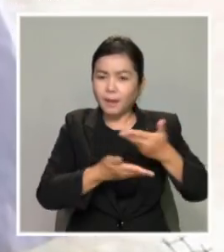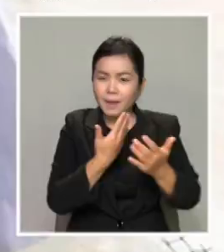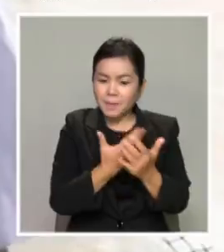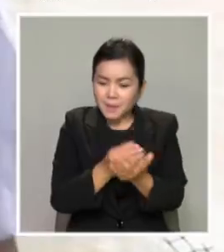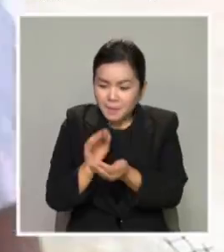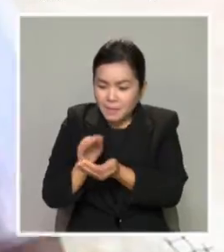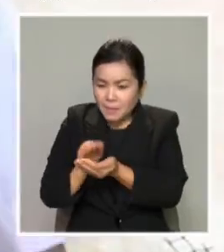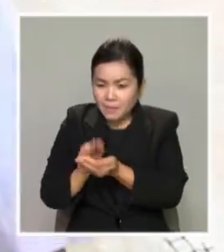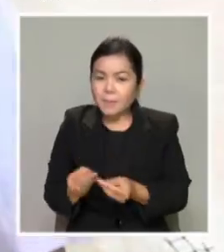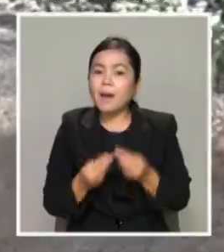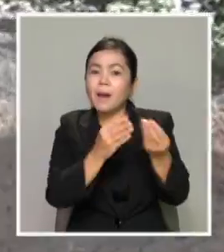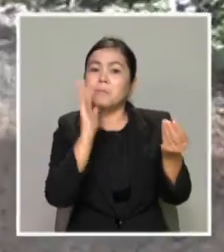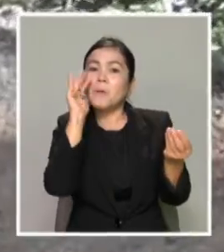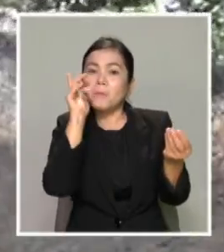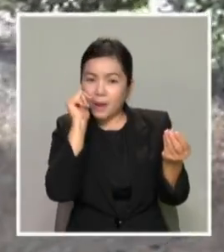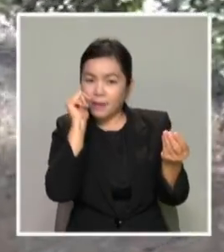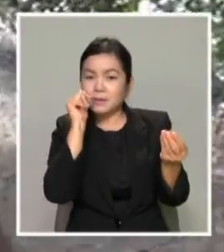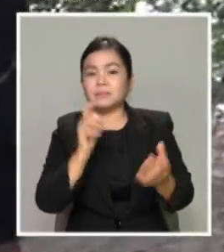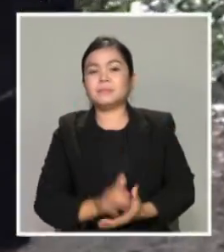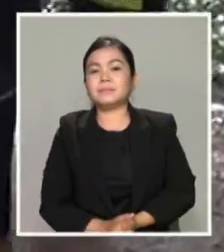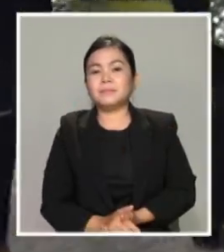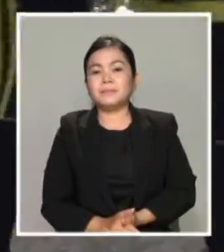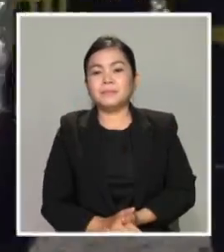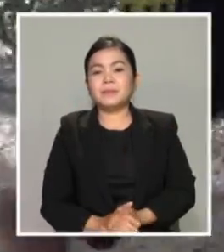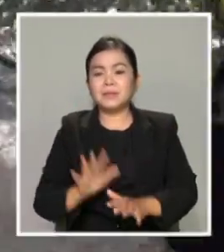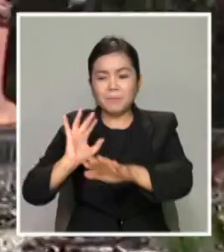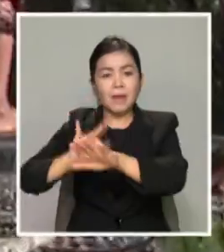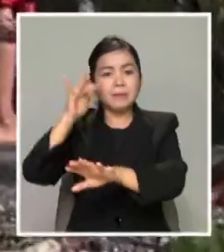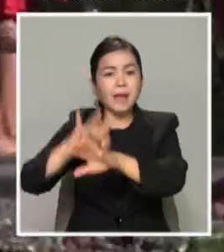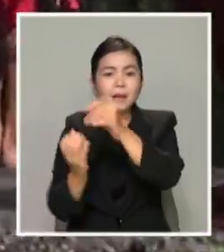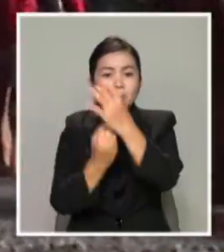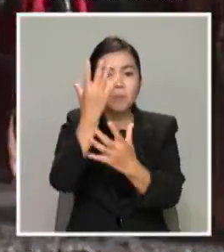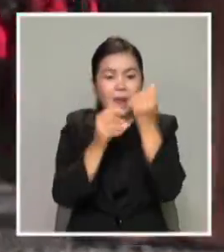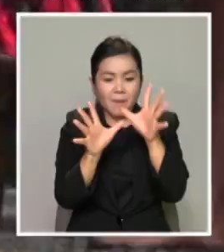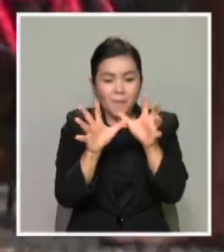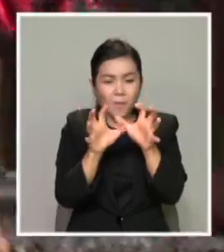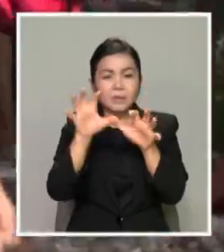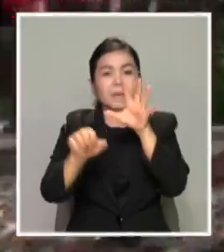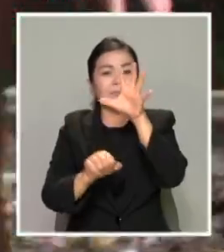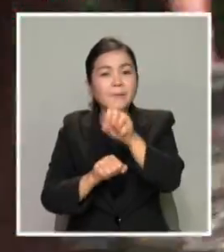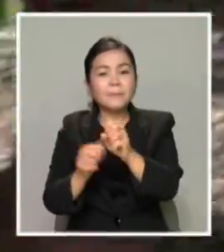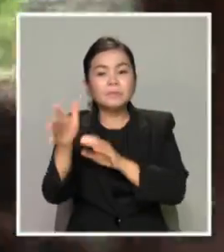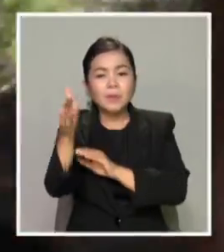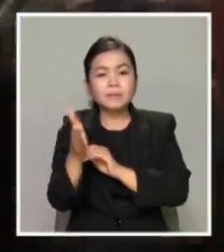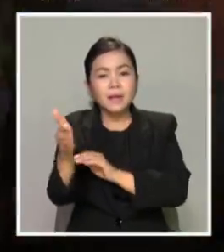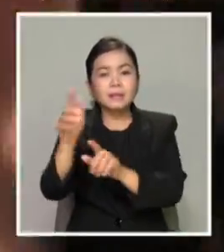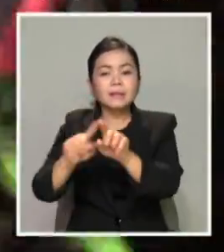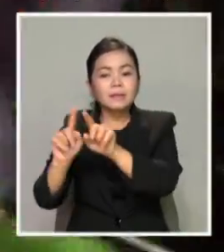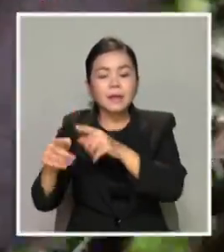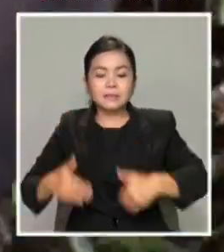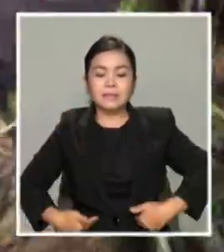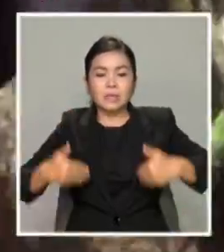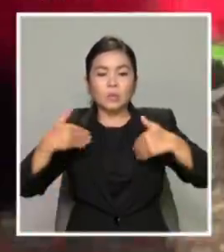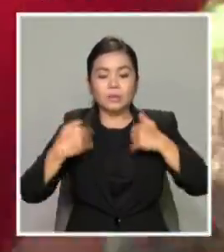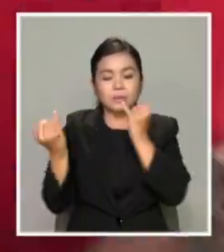อะๆผมเอาไปพ่อแม ่ทรัพยากรป่าชายเลนที่สมบูรณ์ของพื้นที่บวกกับวิถีชีวิตที่ผูก